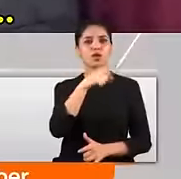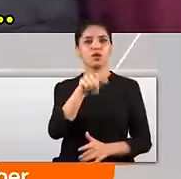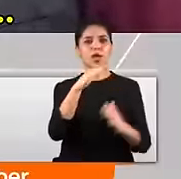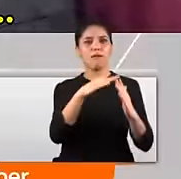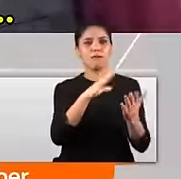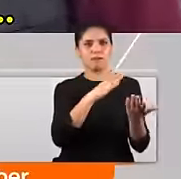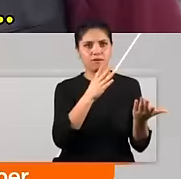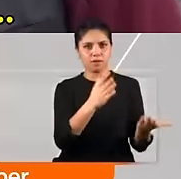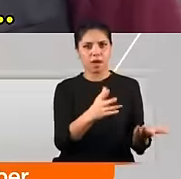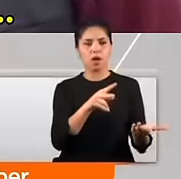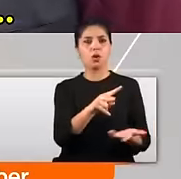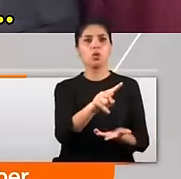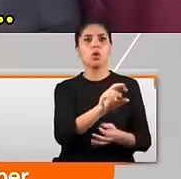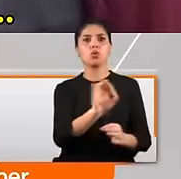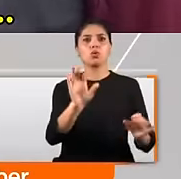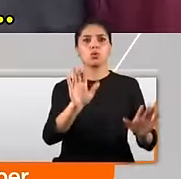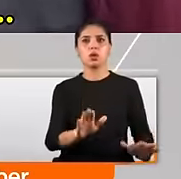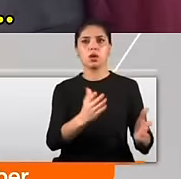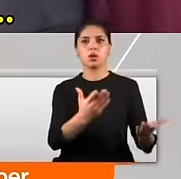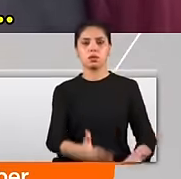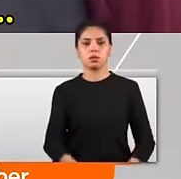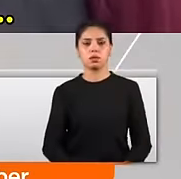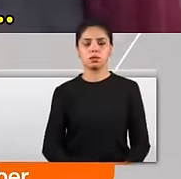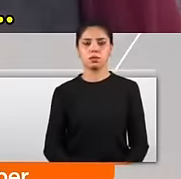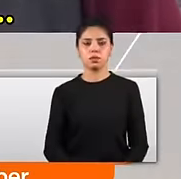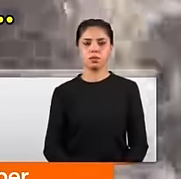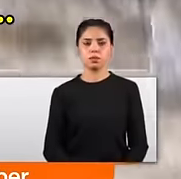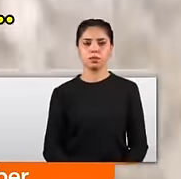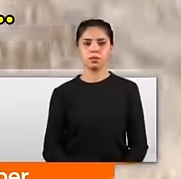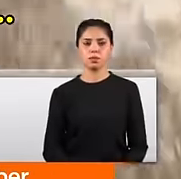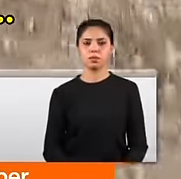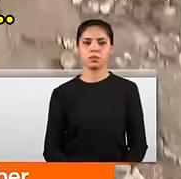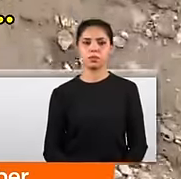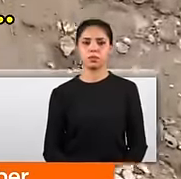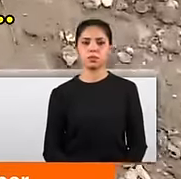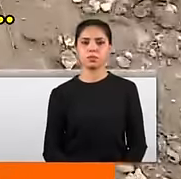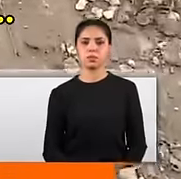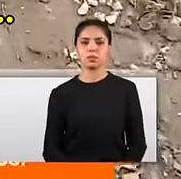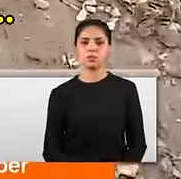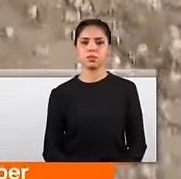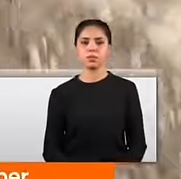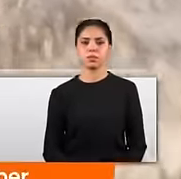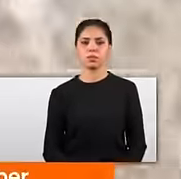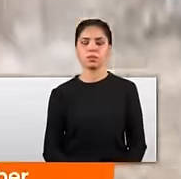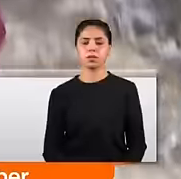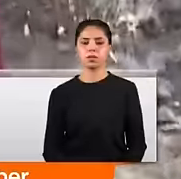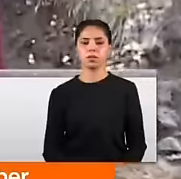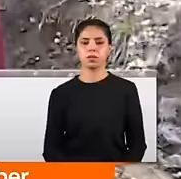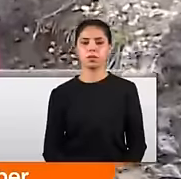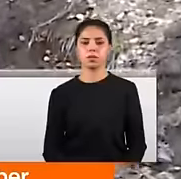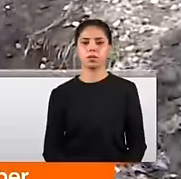senelik yolumuzu kapattılar ve perişan bir durumdayım. Ben hastayım. Ambulans çağırsam